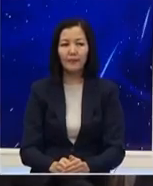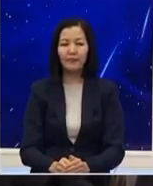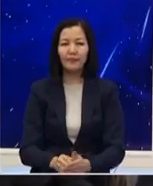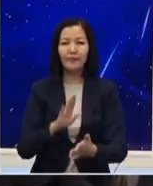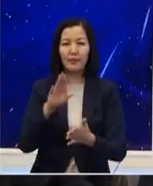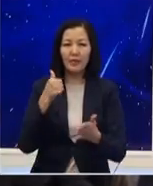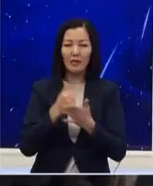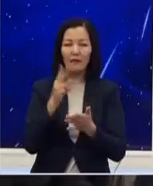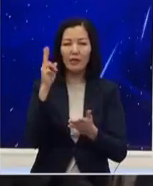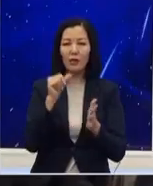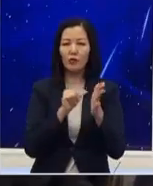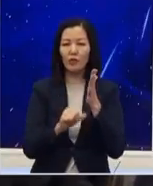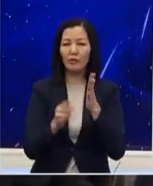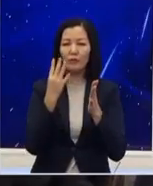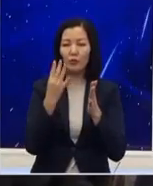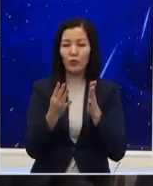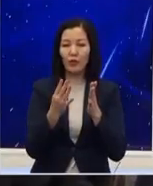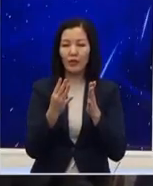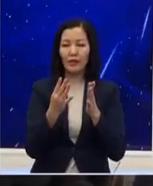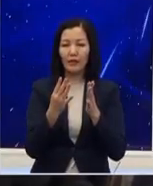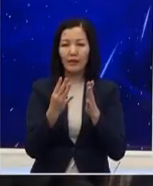Негізі 264